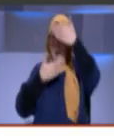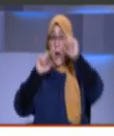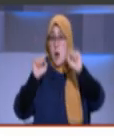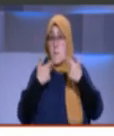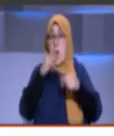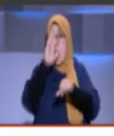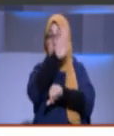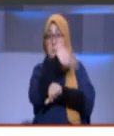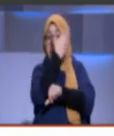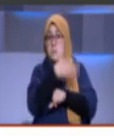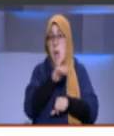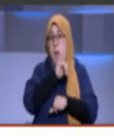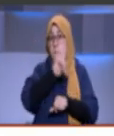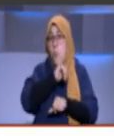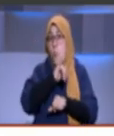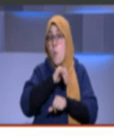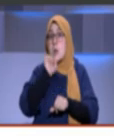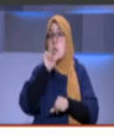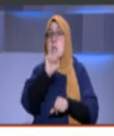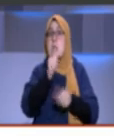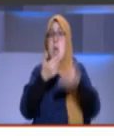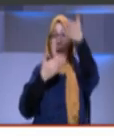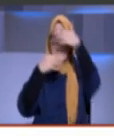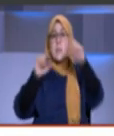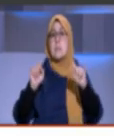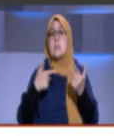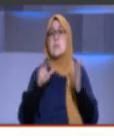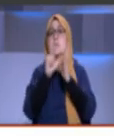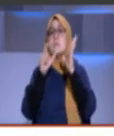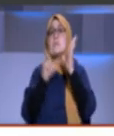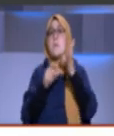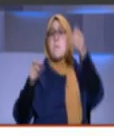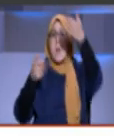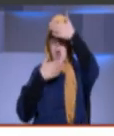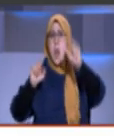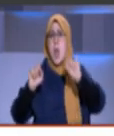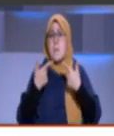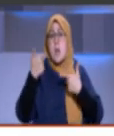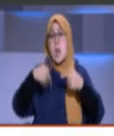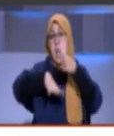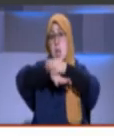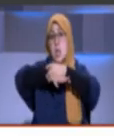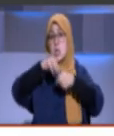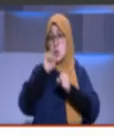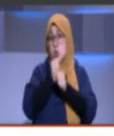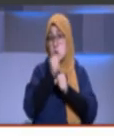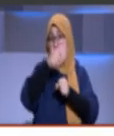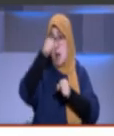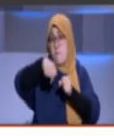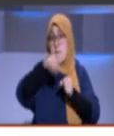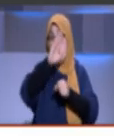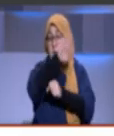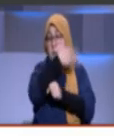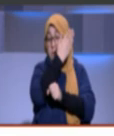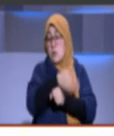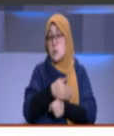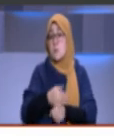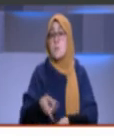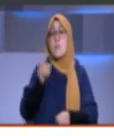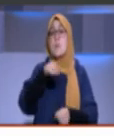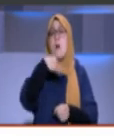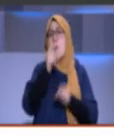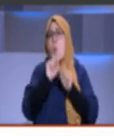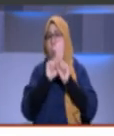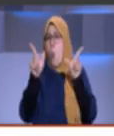التخطيط لدى جماعة الإخوان أو لدى التنظيمات الإرهابية اللي اشتغلت في هذه القضية على وجه التحديد. كان واضح